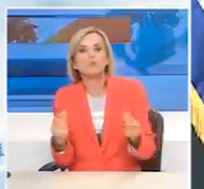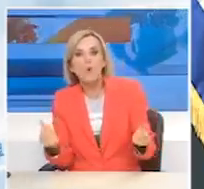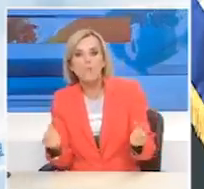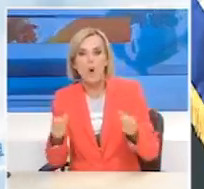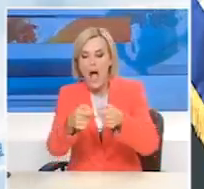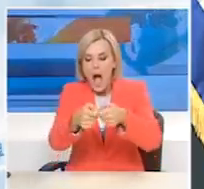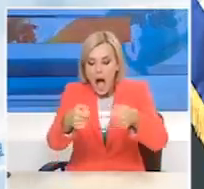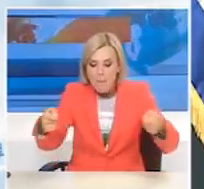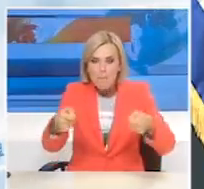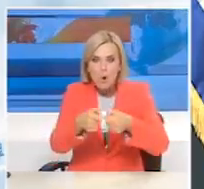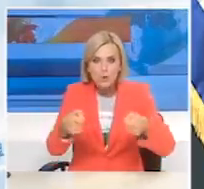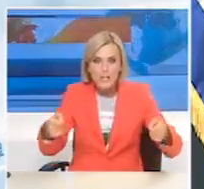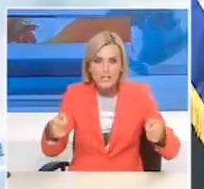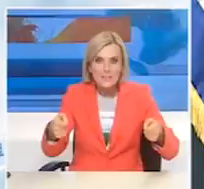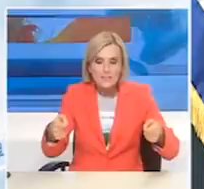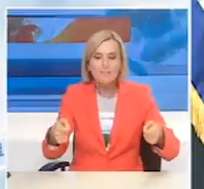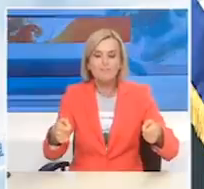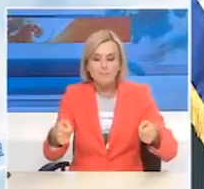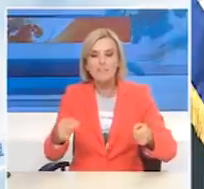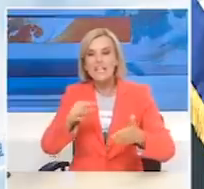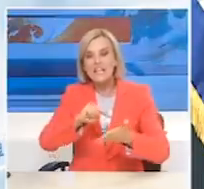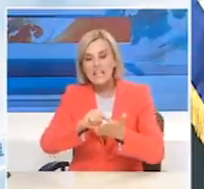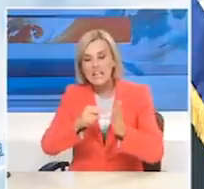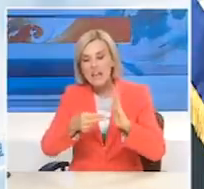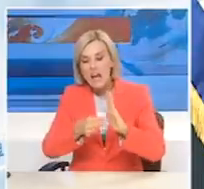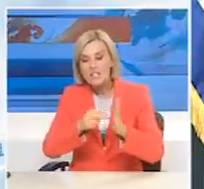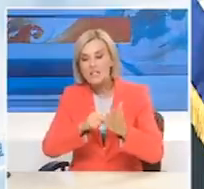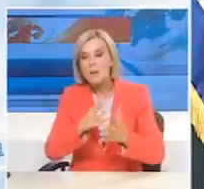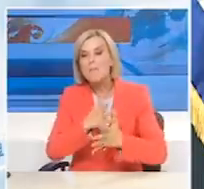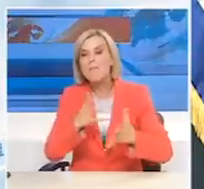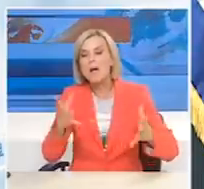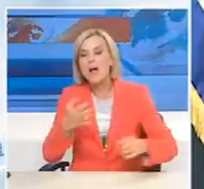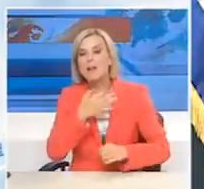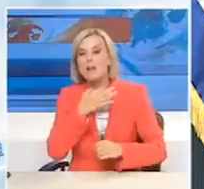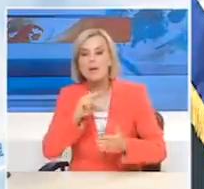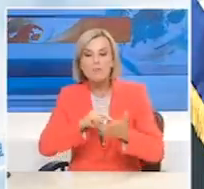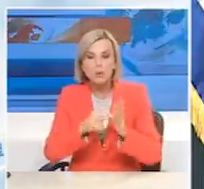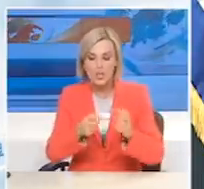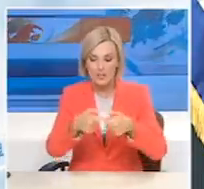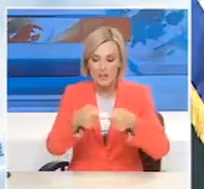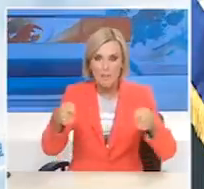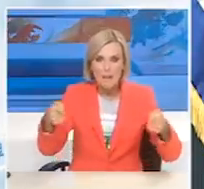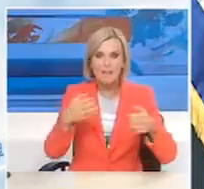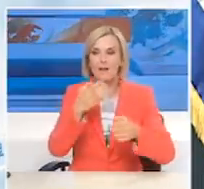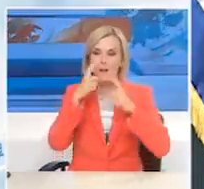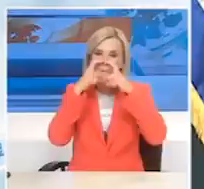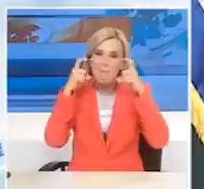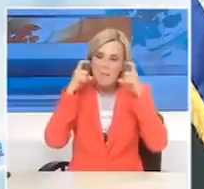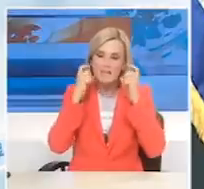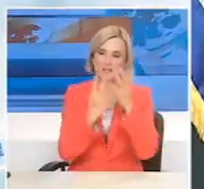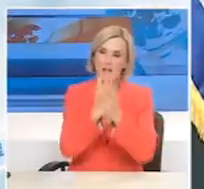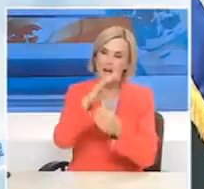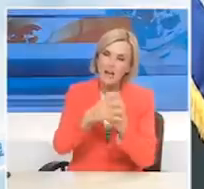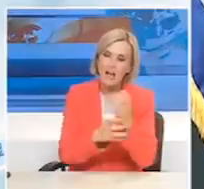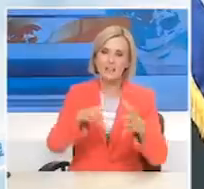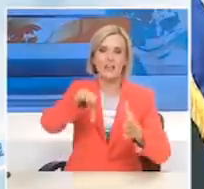επιβατών, παντού θα χρειάζεται η προσοχή όσον αφορά τη χρήση μέτρων υγιεινής, εάν και εφόσον γίνει εφικτή